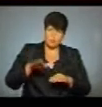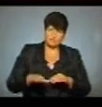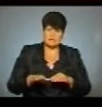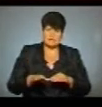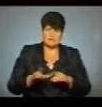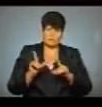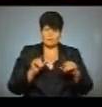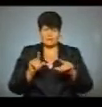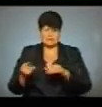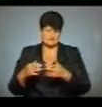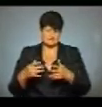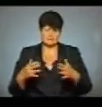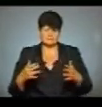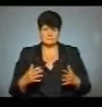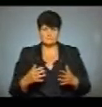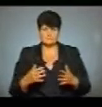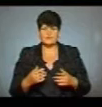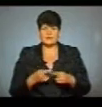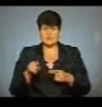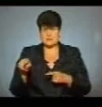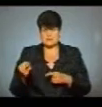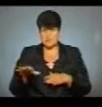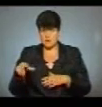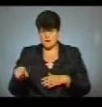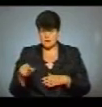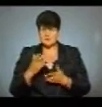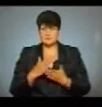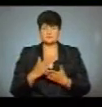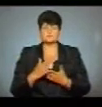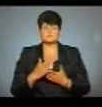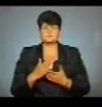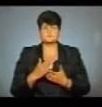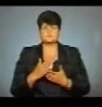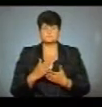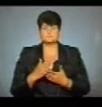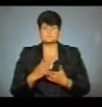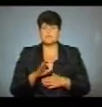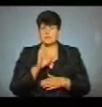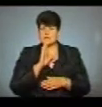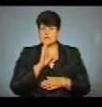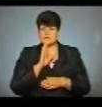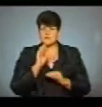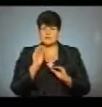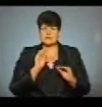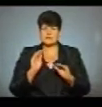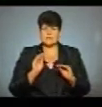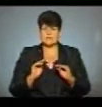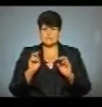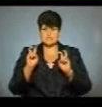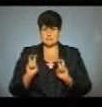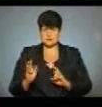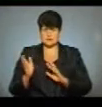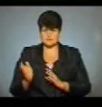порухати, поїздити і так далі. На цій локації стоїть, значить, дівчинка, дизайнер сидить, да?